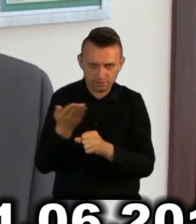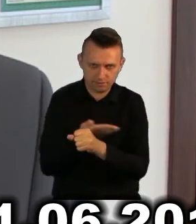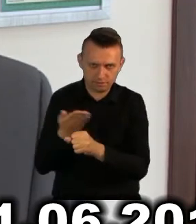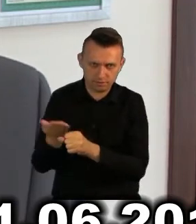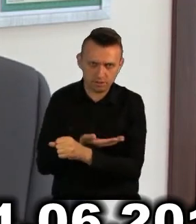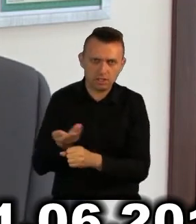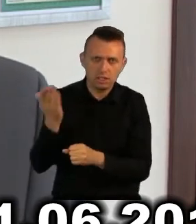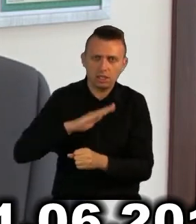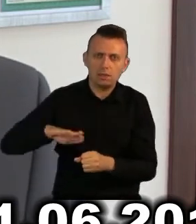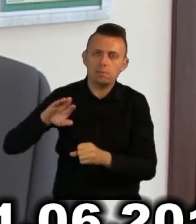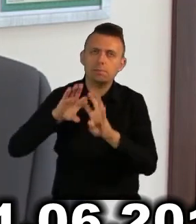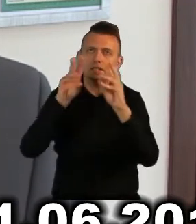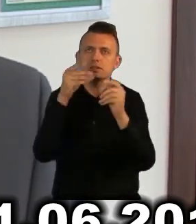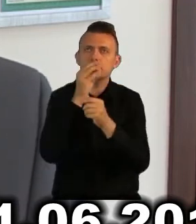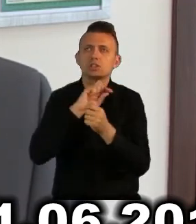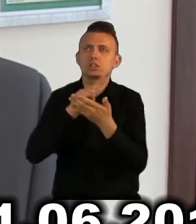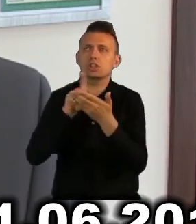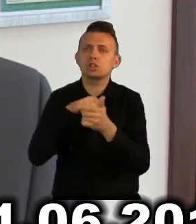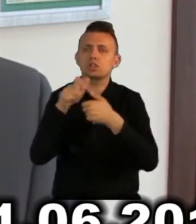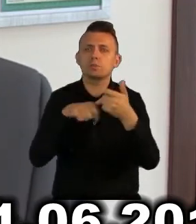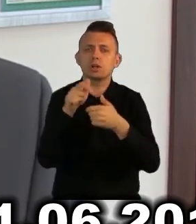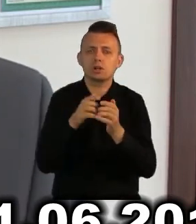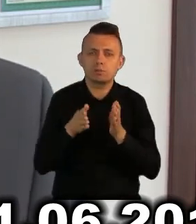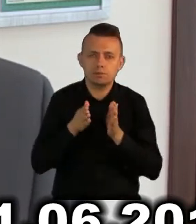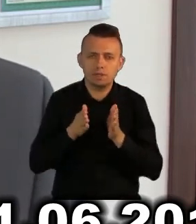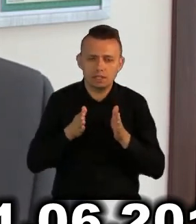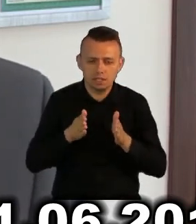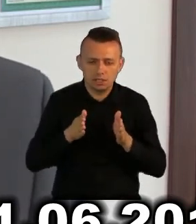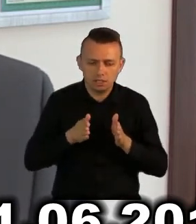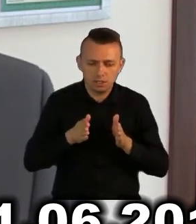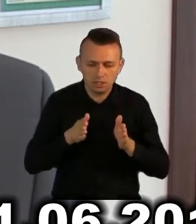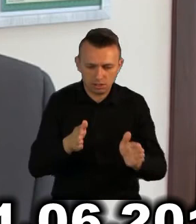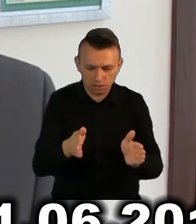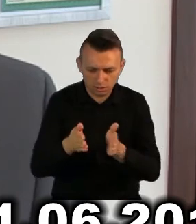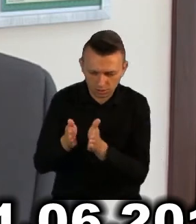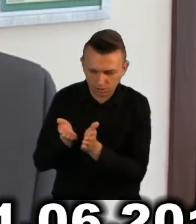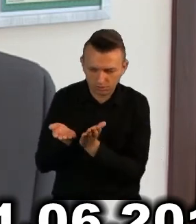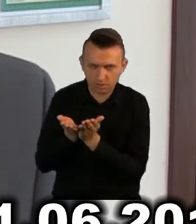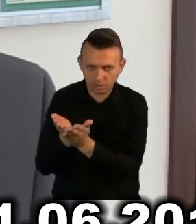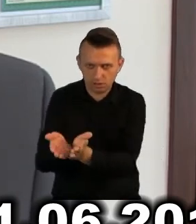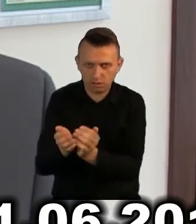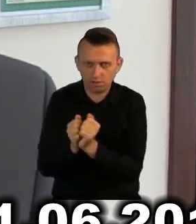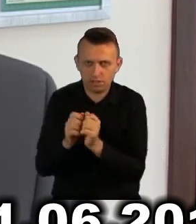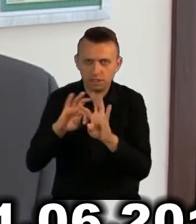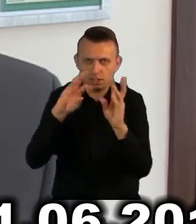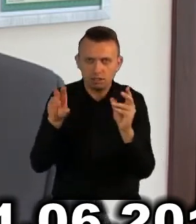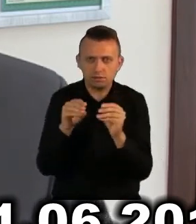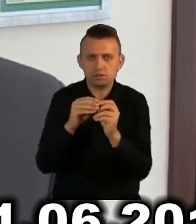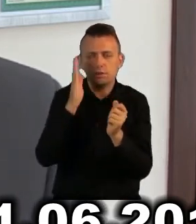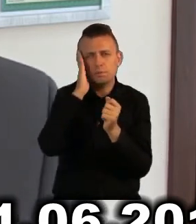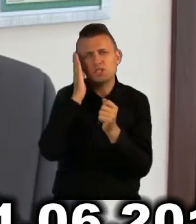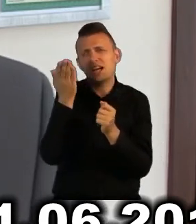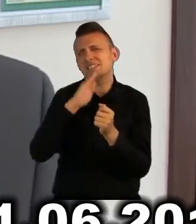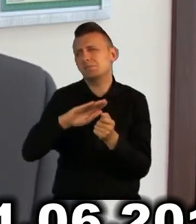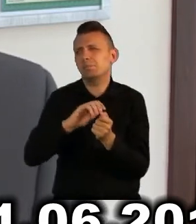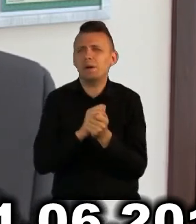pełną parą to idzie, idą prace przy tych rowach i drogach. No przyznam się, że mieszkańcy już dość mocno